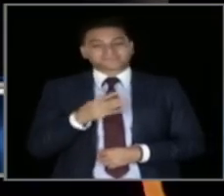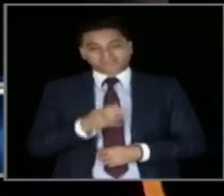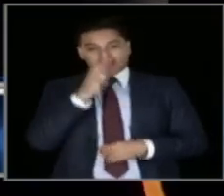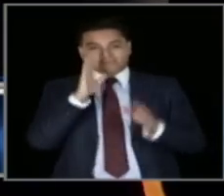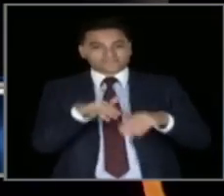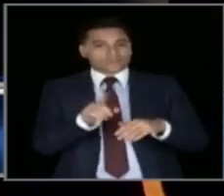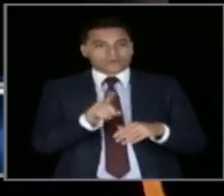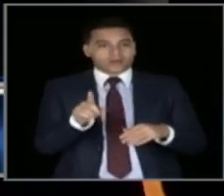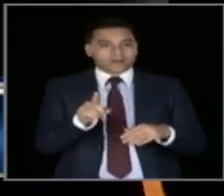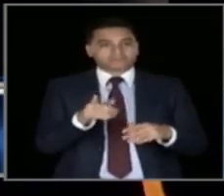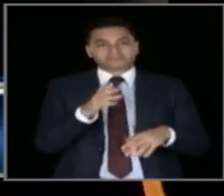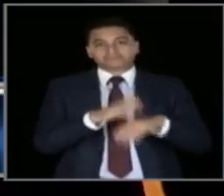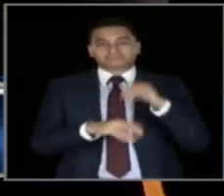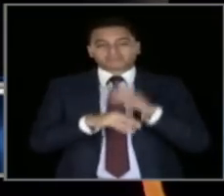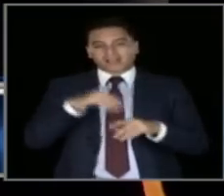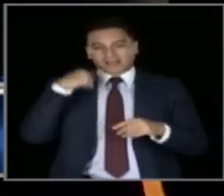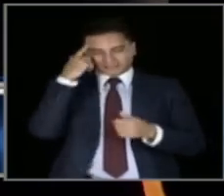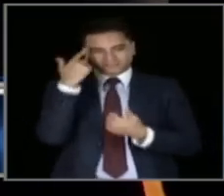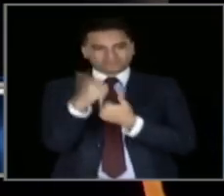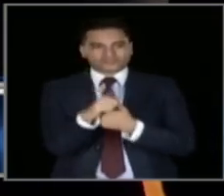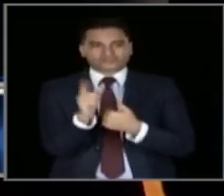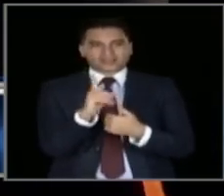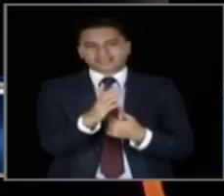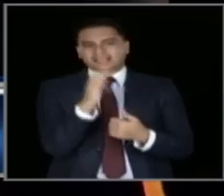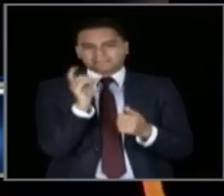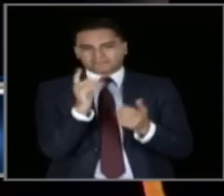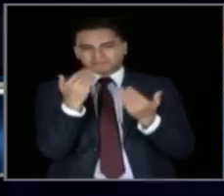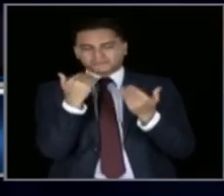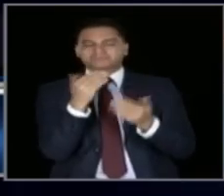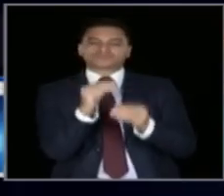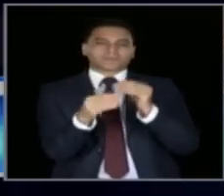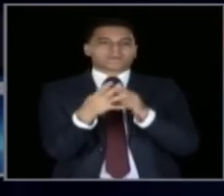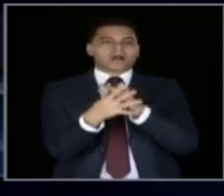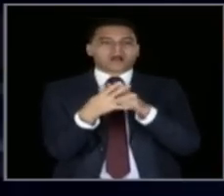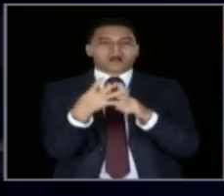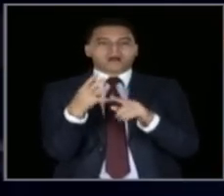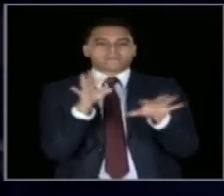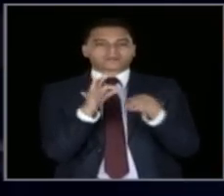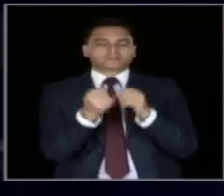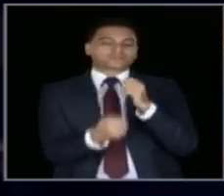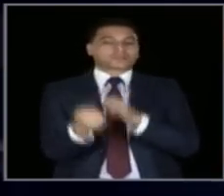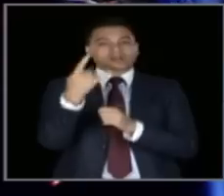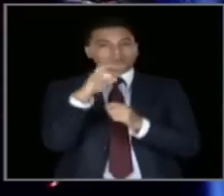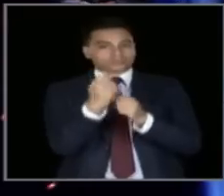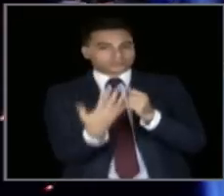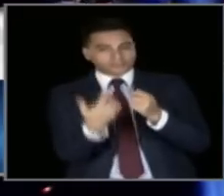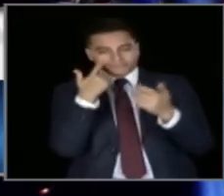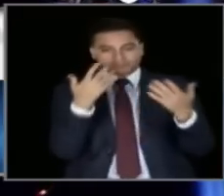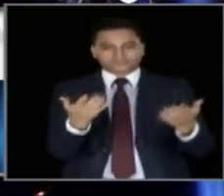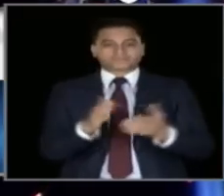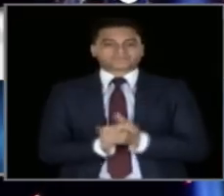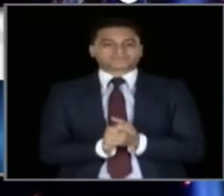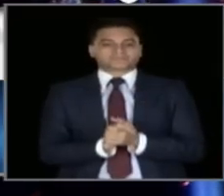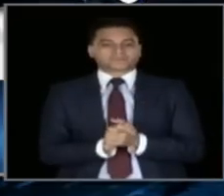فيش إجابة؟ مش فاكرة. ما فيش إجابة. أربع اختيارات زائد 10 أو ناقص